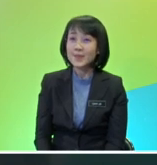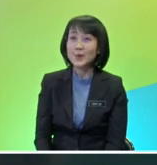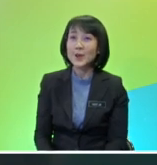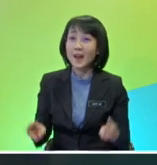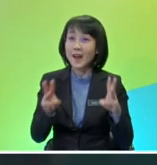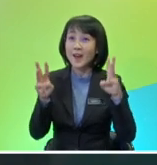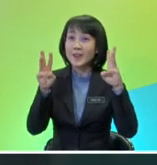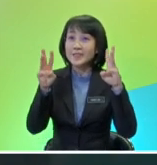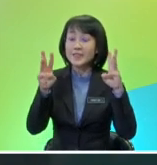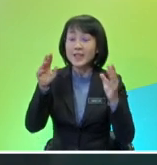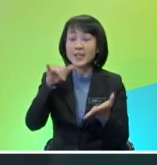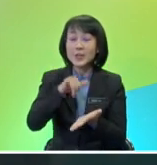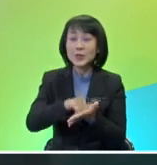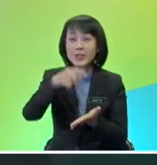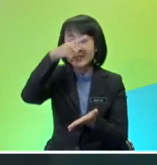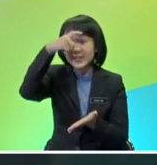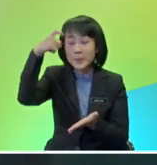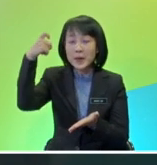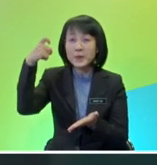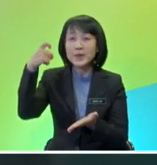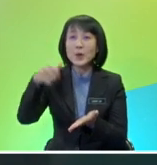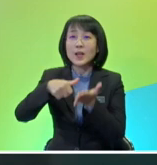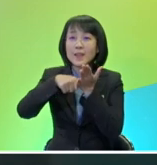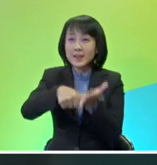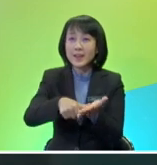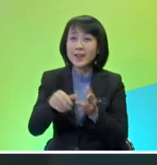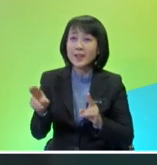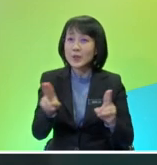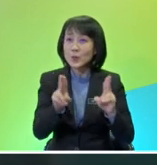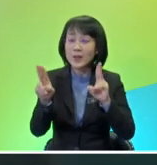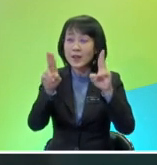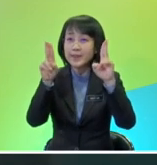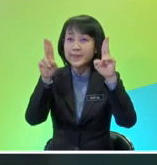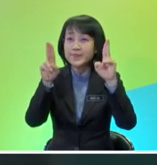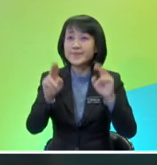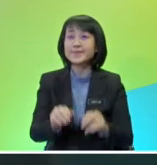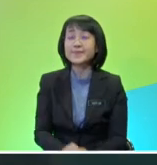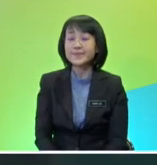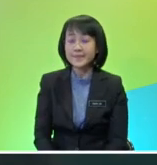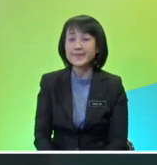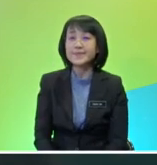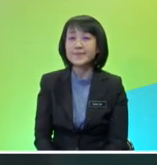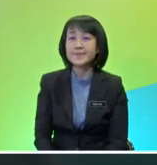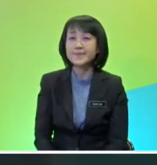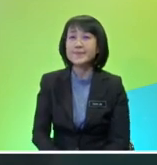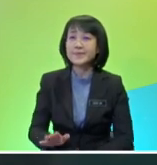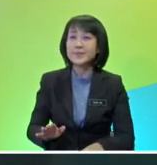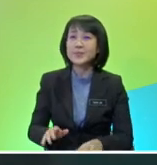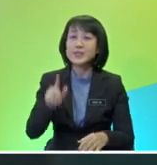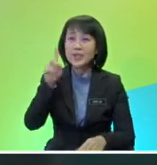Itu pun disebabkan salah satunya tekanan udara lah, cikgu. Ya, itu juga salah satu aktiviti bagaimana untuk kita